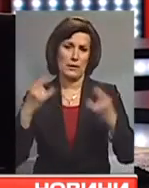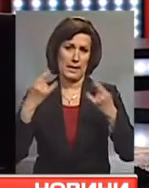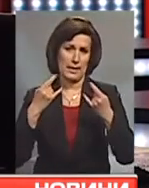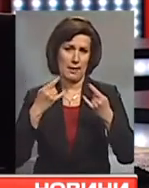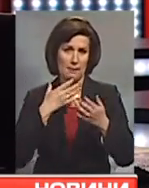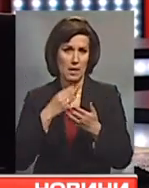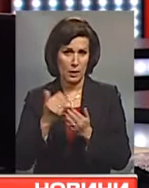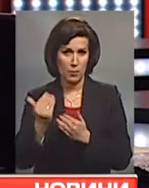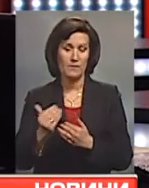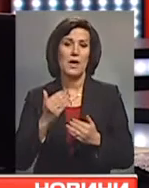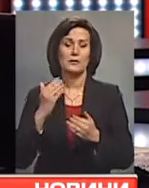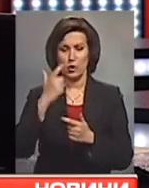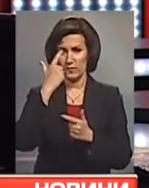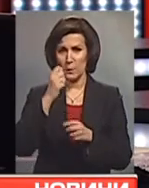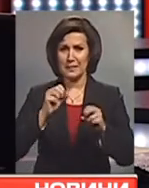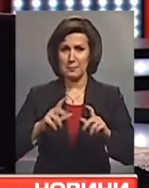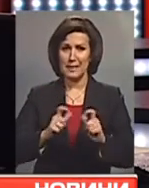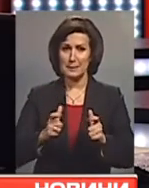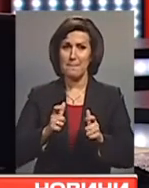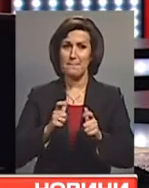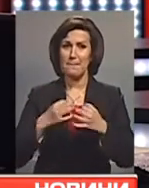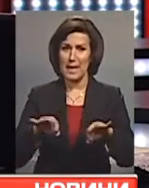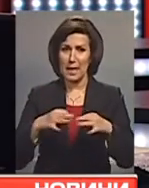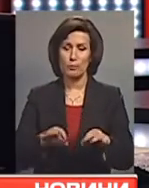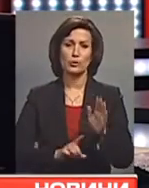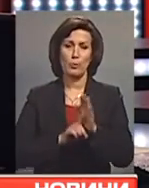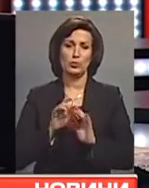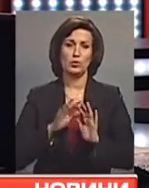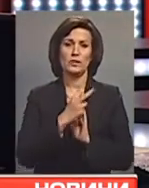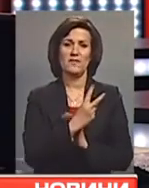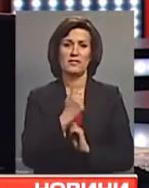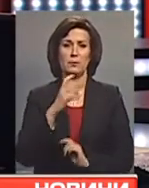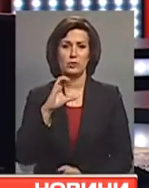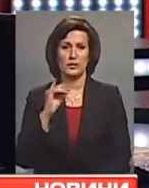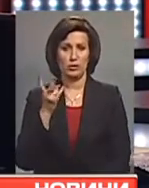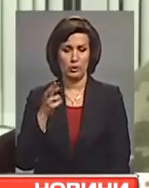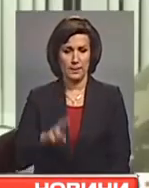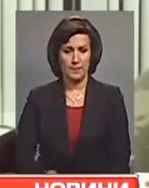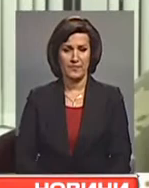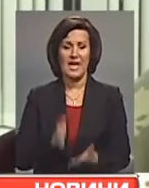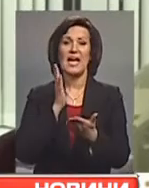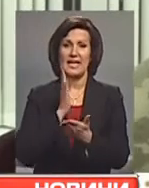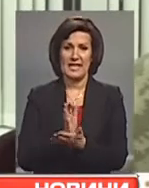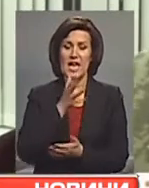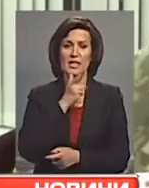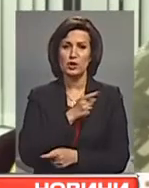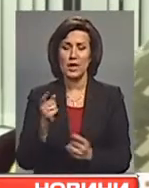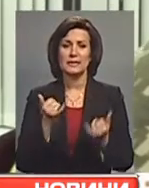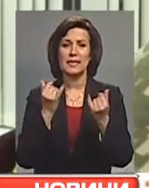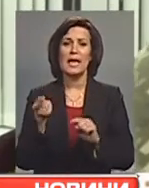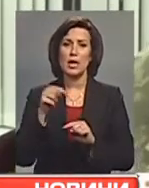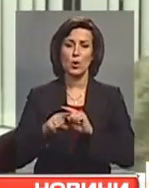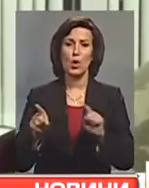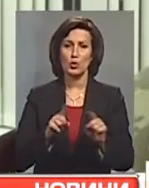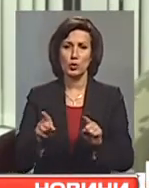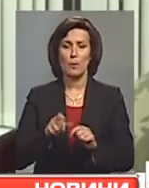телеканалу. За його інформацією, спецперепустки почнуть діяти з 21 січня. Є час для того,